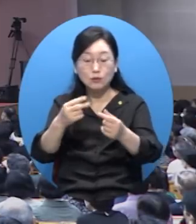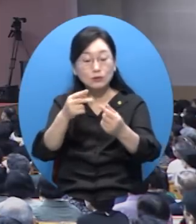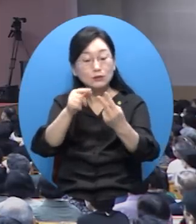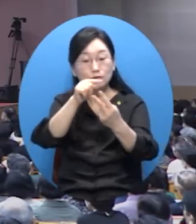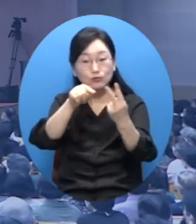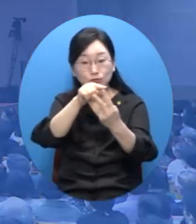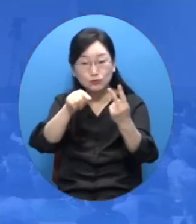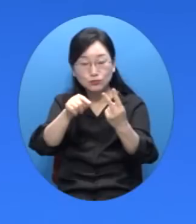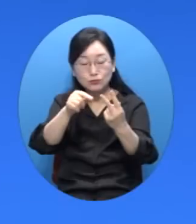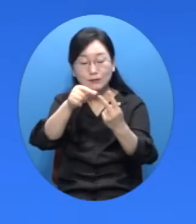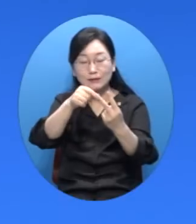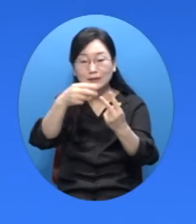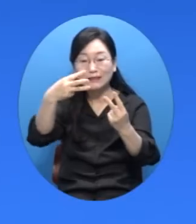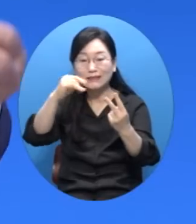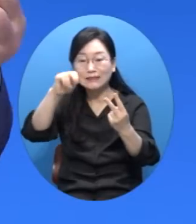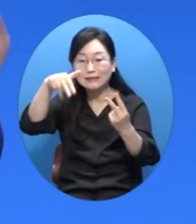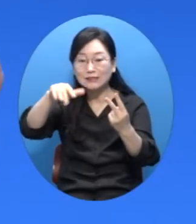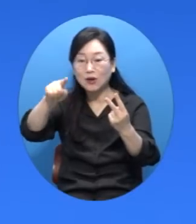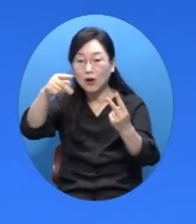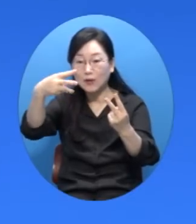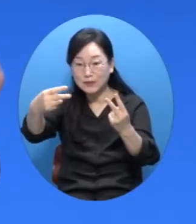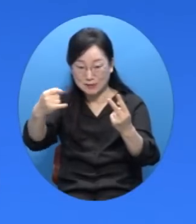와서 2, 3일 있다가 이제